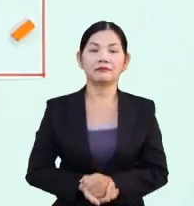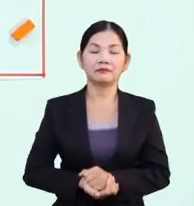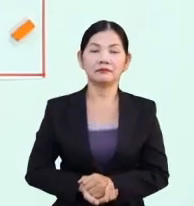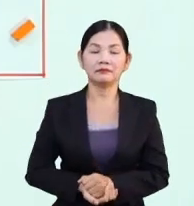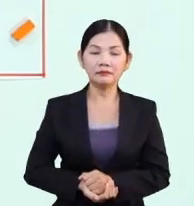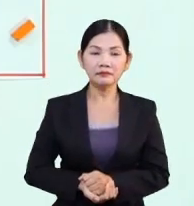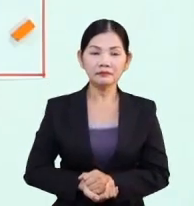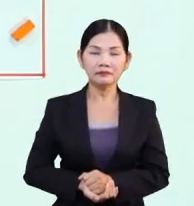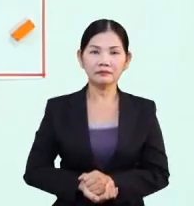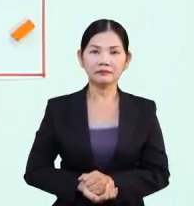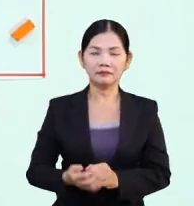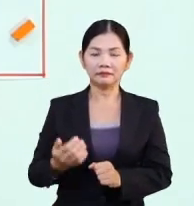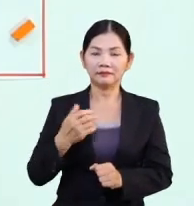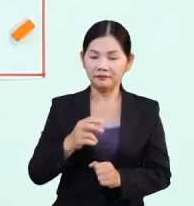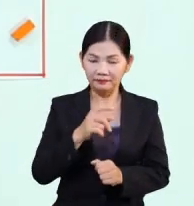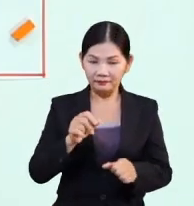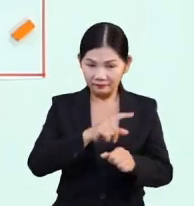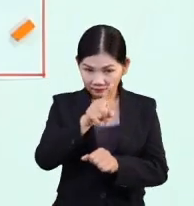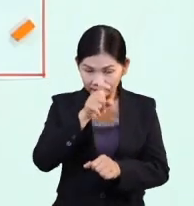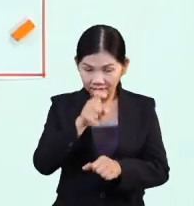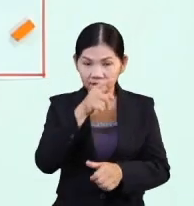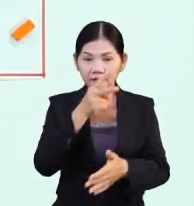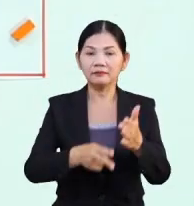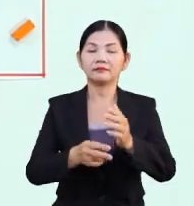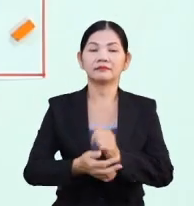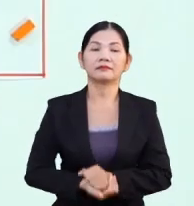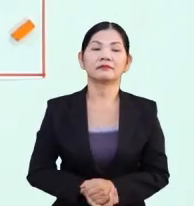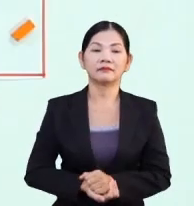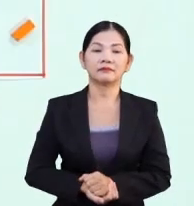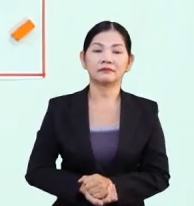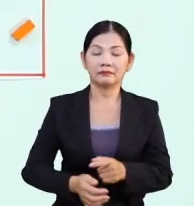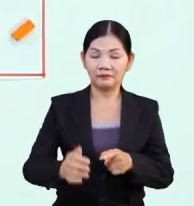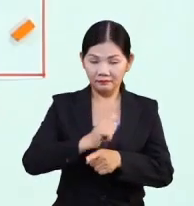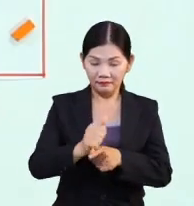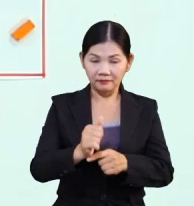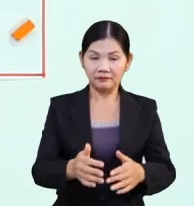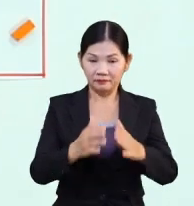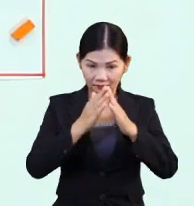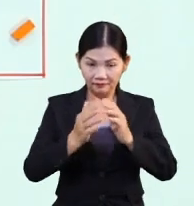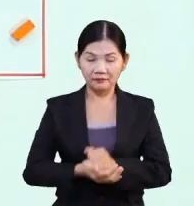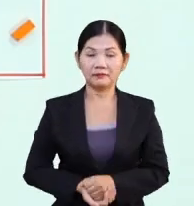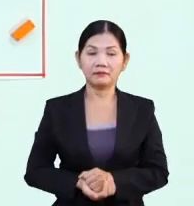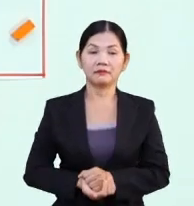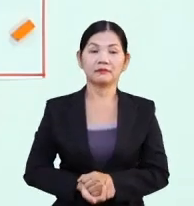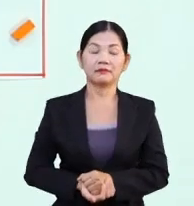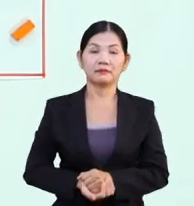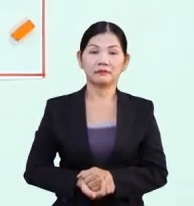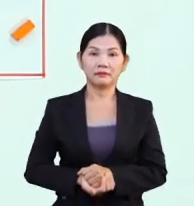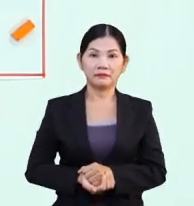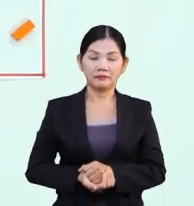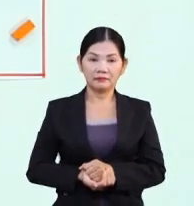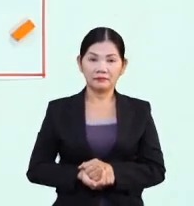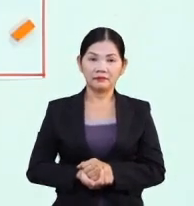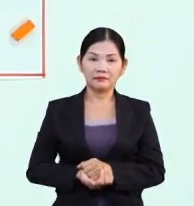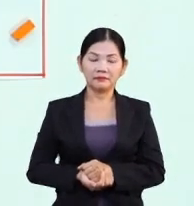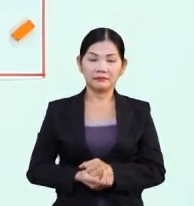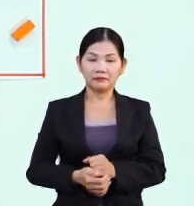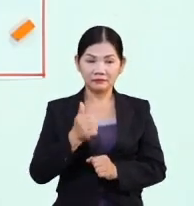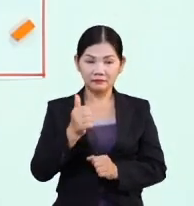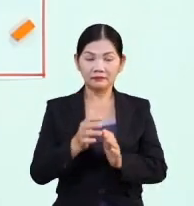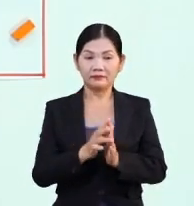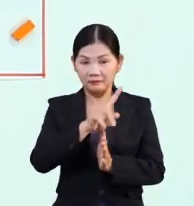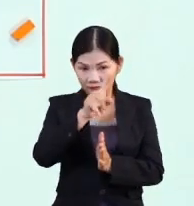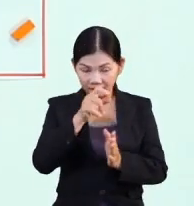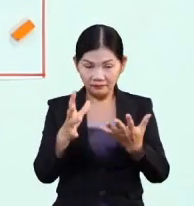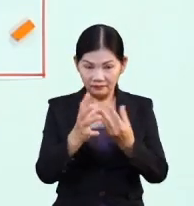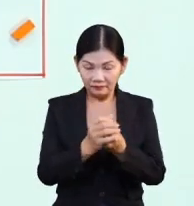រាល់ហើយអញ្ចឹងគេសួររកអីកូនណាក្នុងចំណោទដែលអ្នកគ្រូបង្កើតនេះចាល្អណាស់គេសួររ